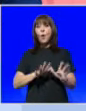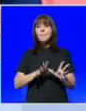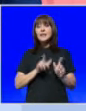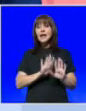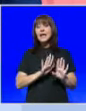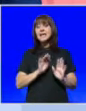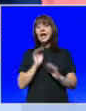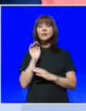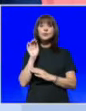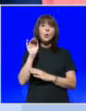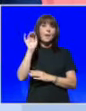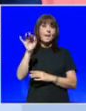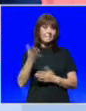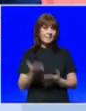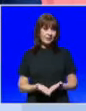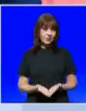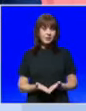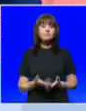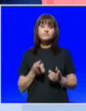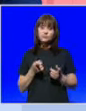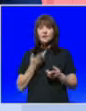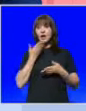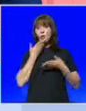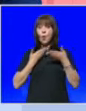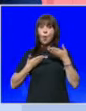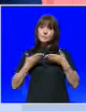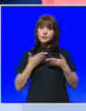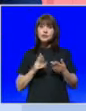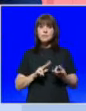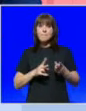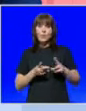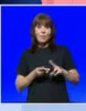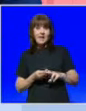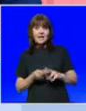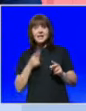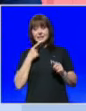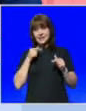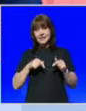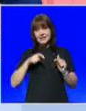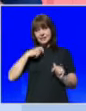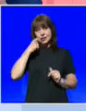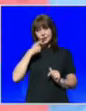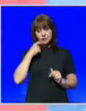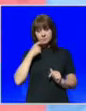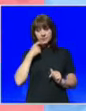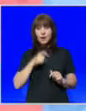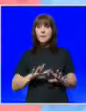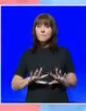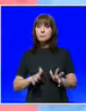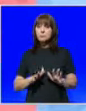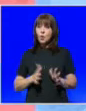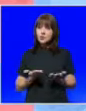на тези законодателни текстове? Да, в момента сериозно обсъждаме така промяна за тези изпити. Може би